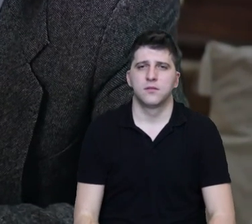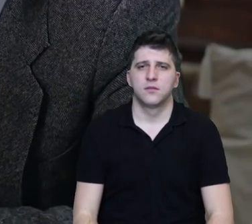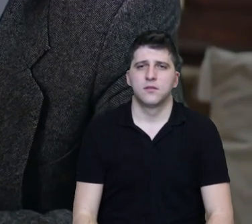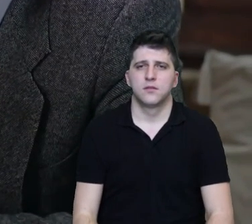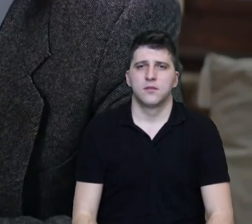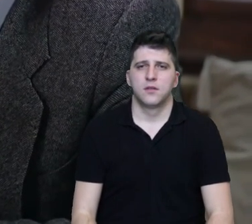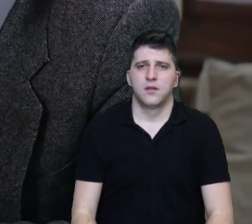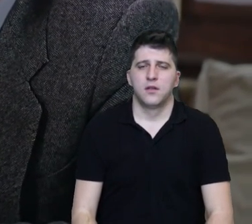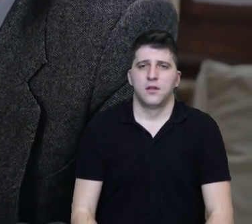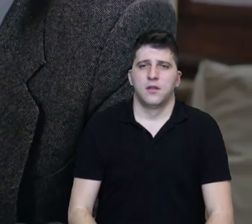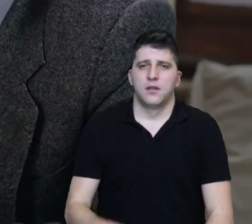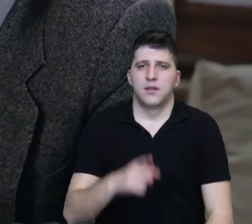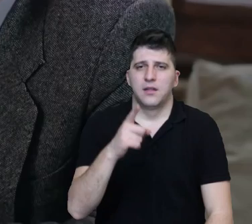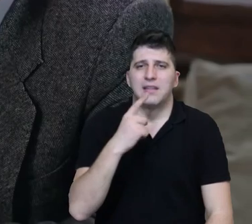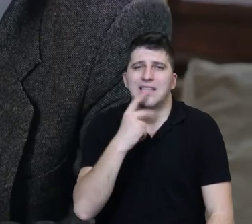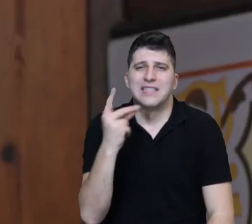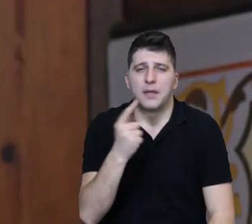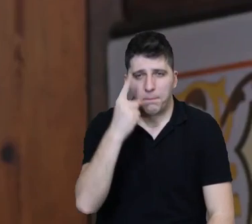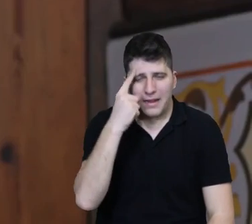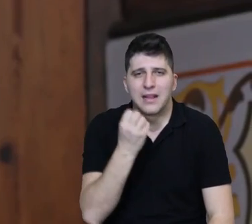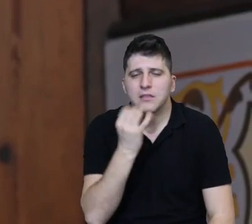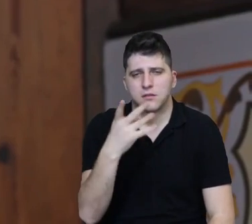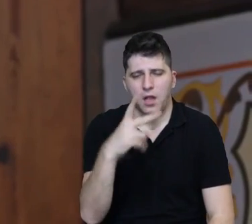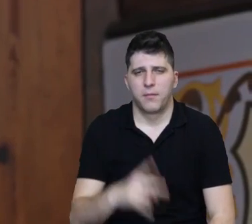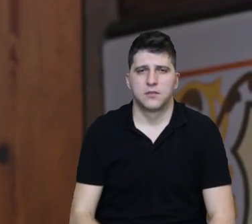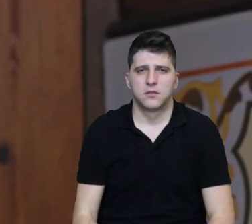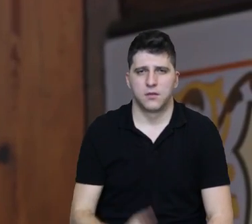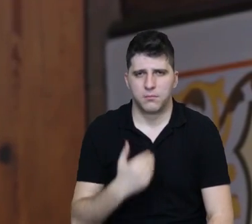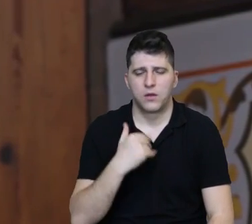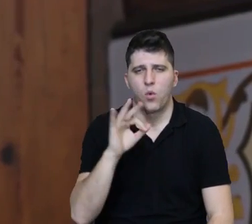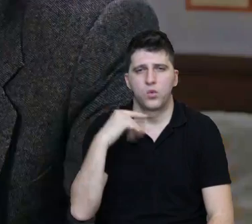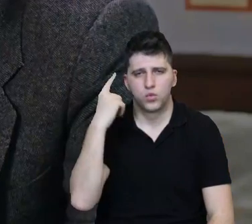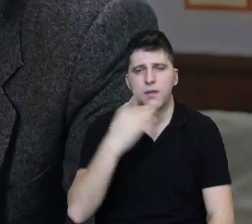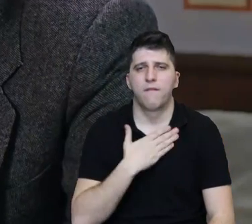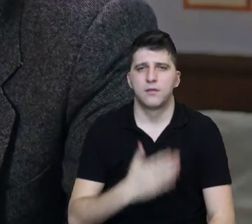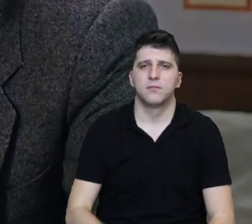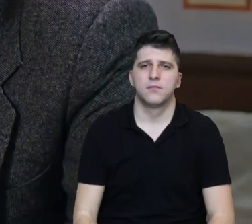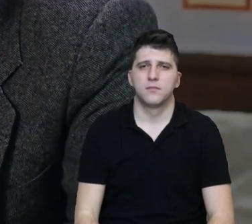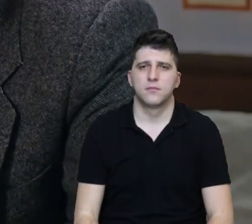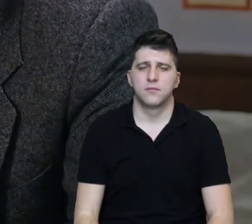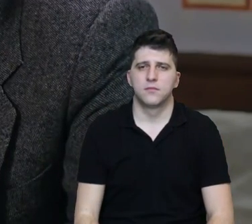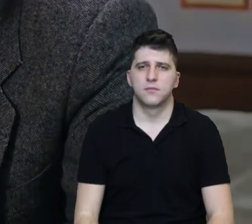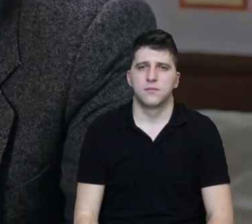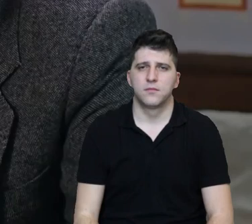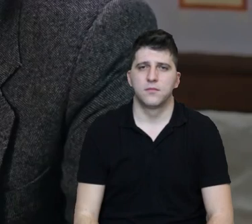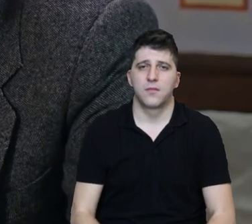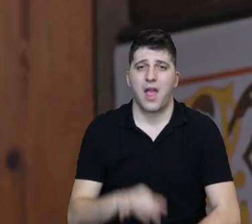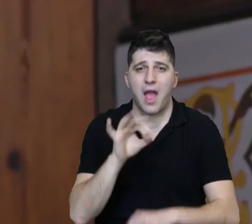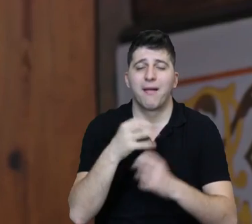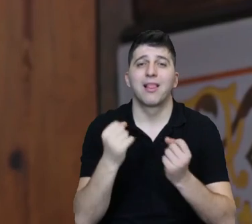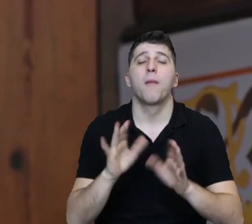Sızdırmak istediğimiz bilgileri ağzından kaçırabilirsin. Ben de öyle düşündüm efendim. Hemen